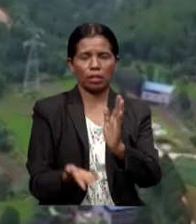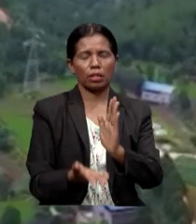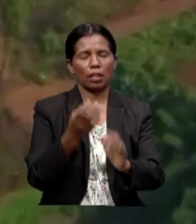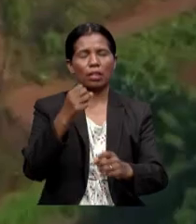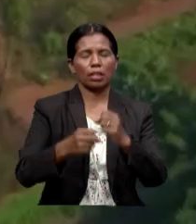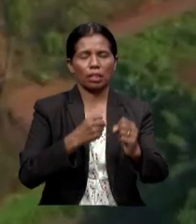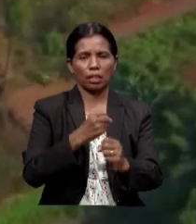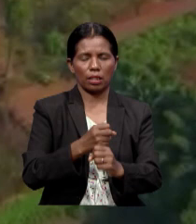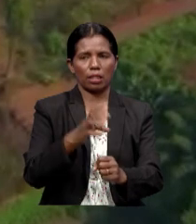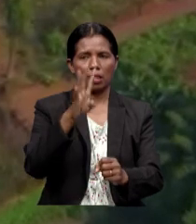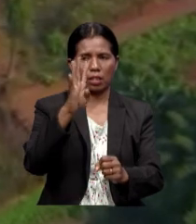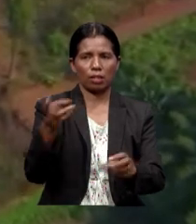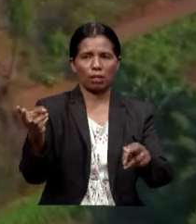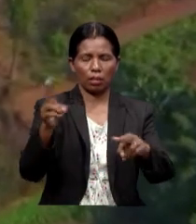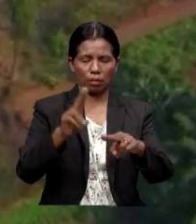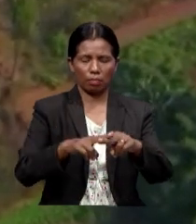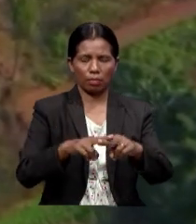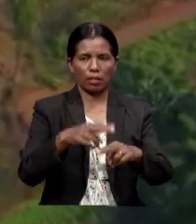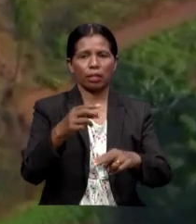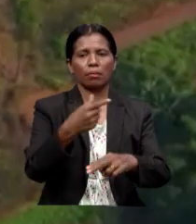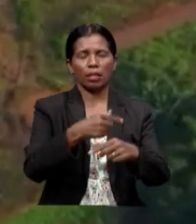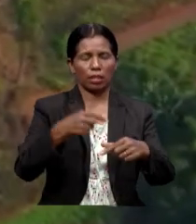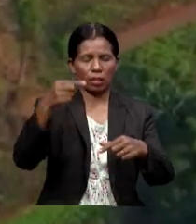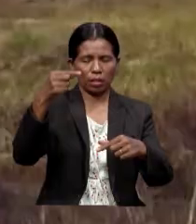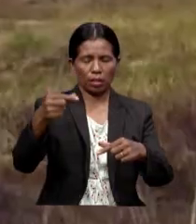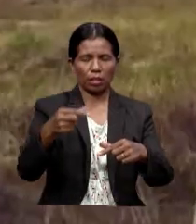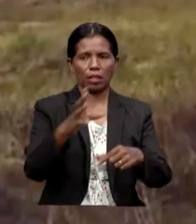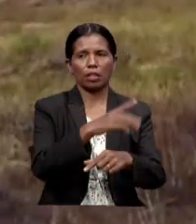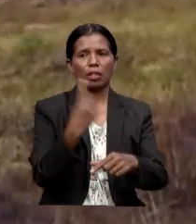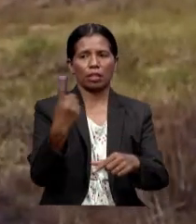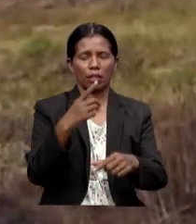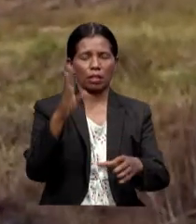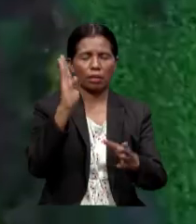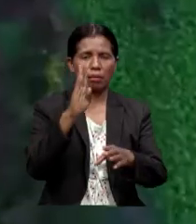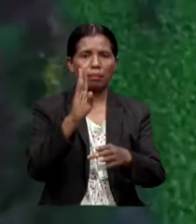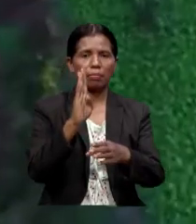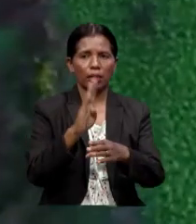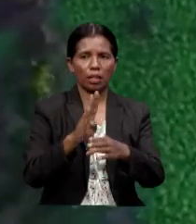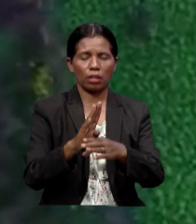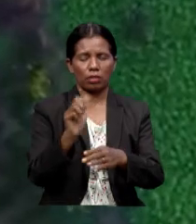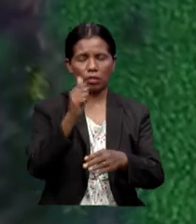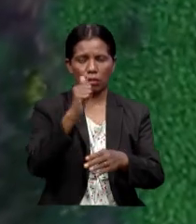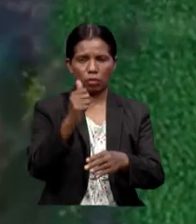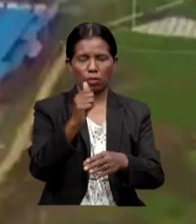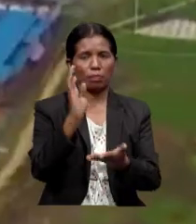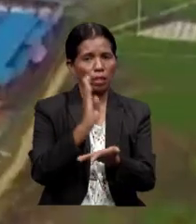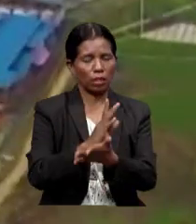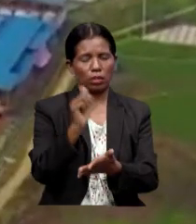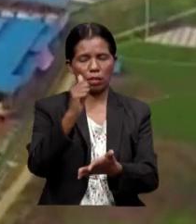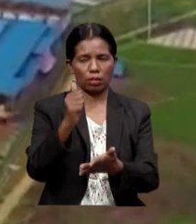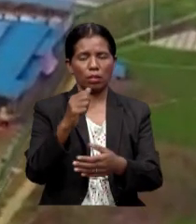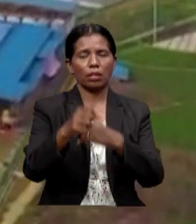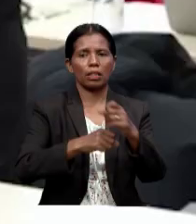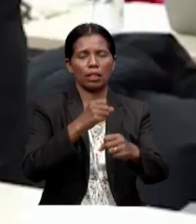tutir malu no aumentu anual bagas natural manteng ona liu biliang sanulu metru kubiku batinang neng tuir malu.